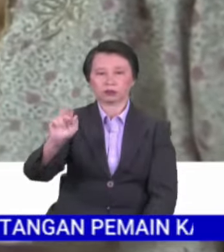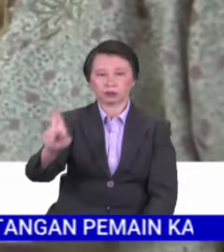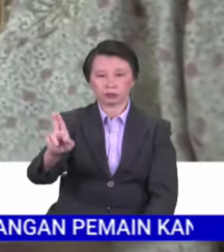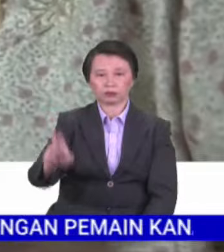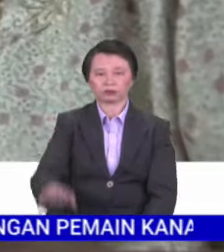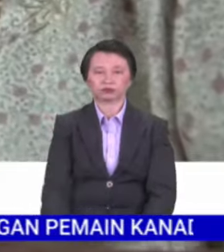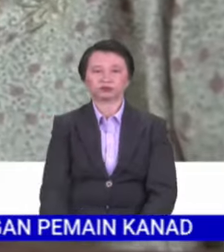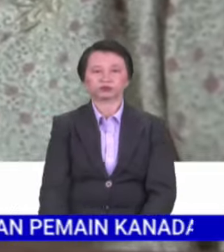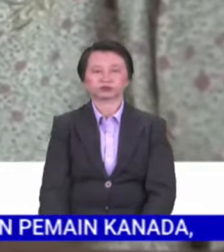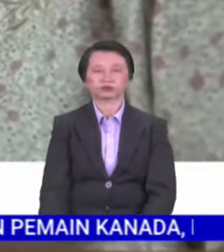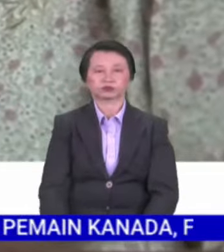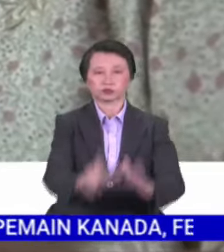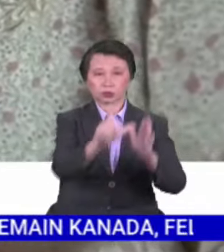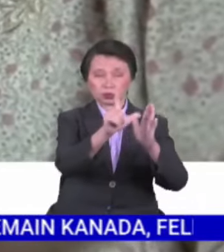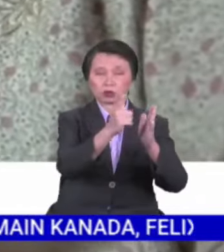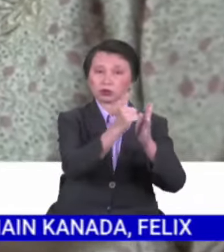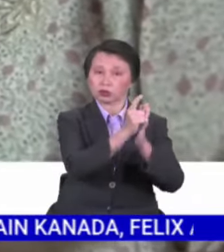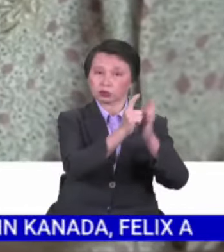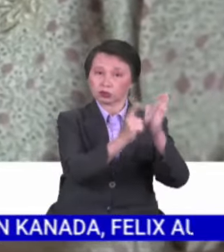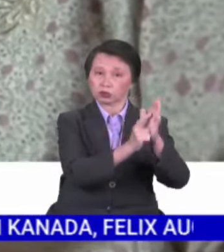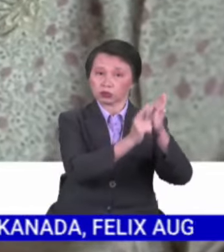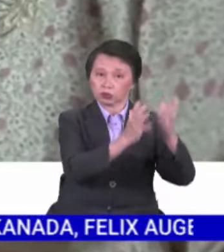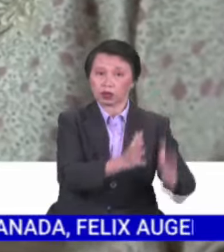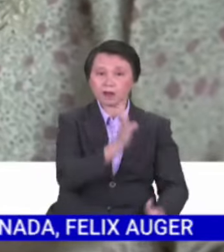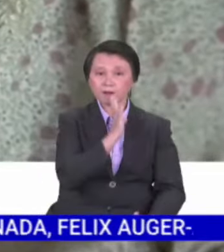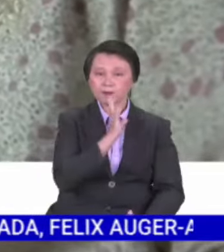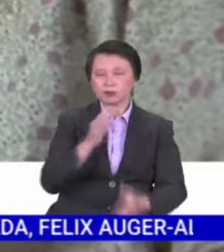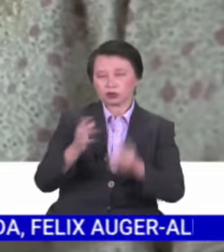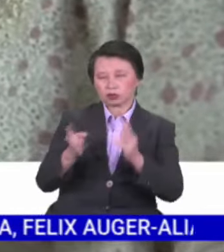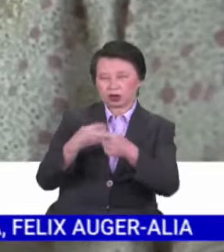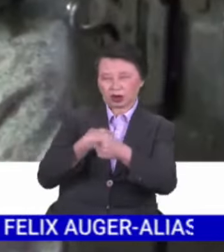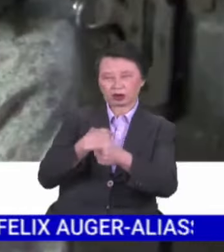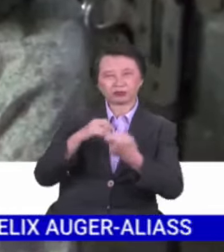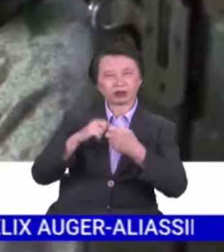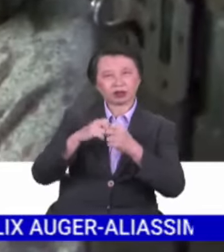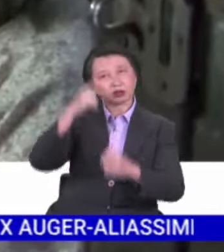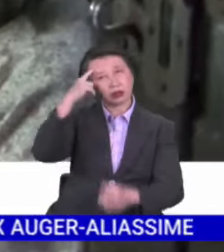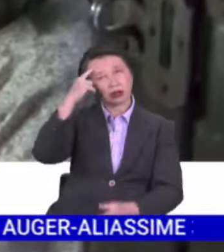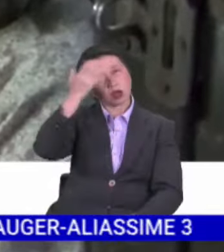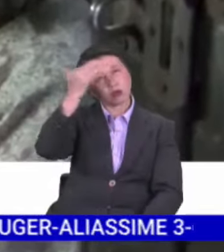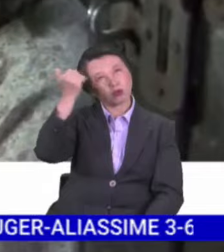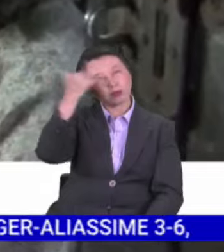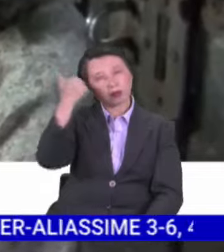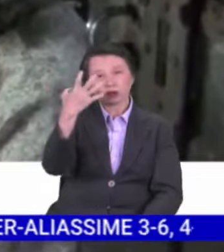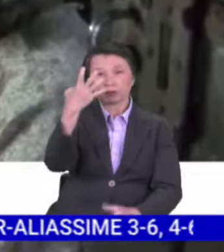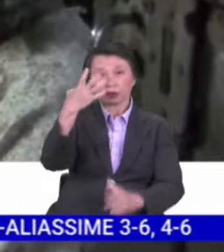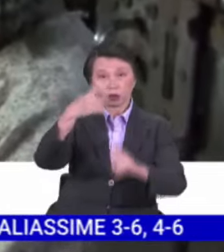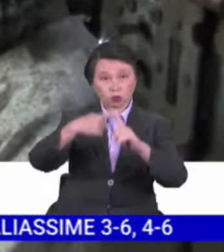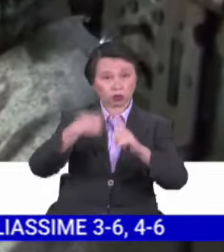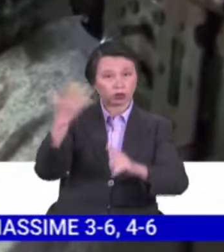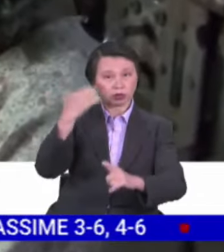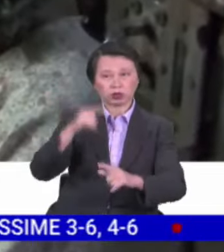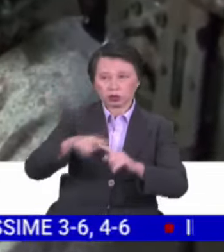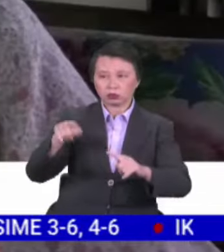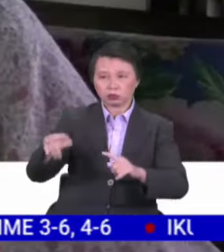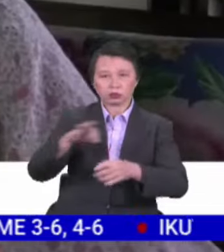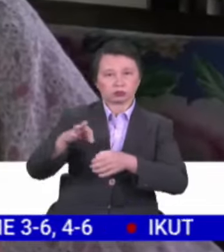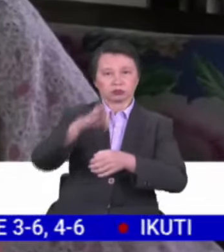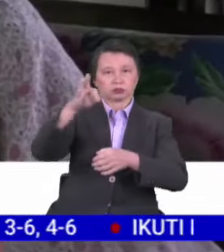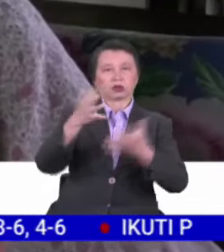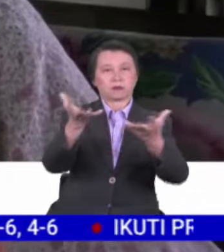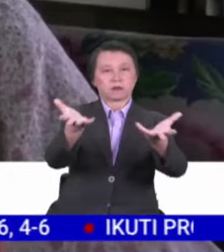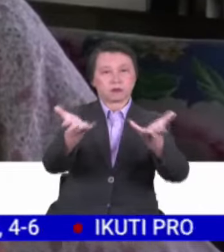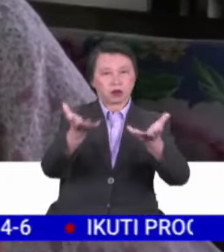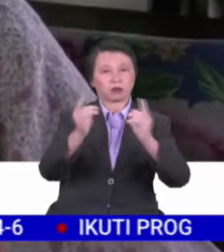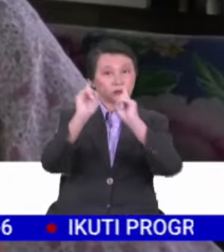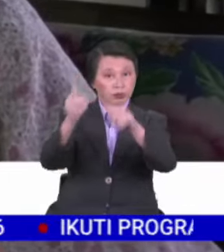Menurut menantunya Rosni Abdul Rahman, walaupun mempunyai masalah ingatan sejak 4 bulan lalu, namun dia masih bersemangat untuk